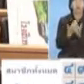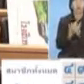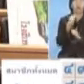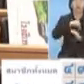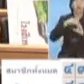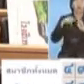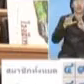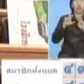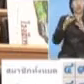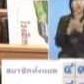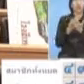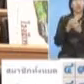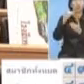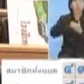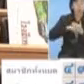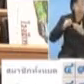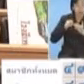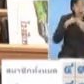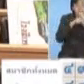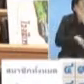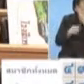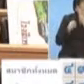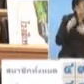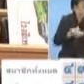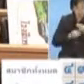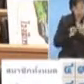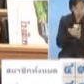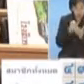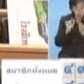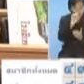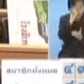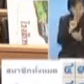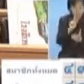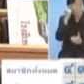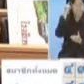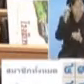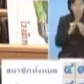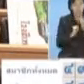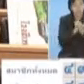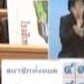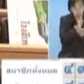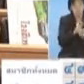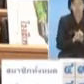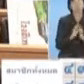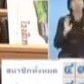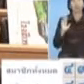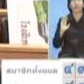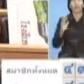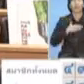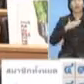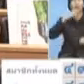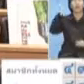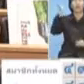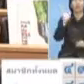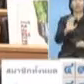6,300 บาทท่านคิดว่าทุจริตมั้ยเรียกว่าเป็นการขายด้วยความซื่อสัตย์สุจริตถ้าท่านคิดว่าเป็นการขายด้วยความซื่อสัตย์สุจริตจบฮะผมก็ไม่ต้องอภิปร